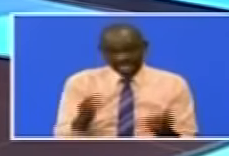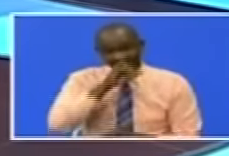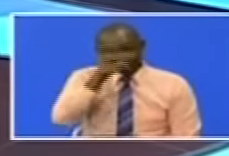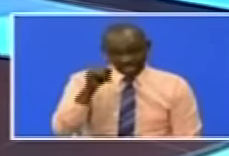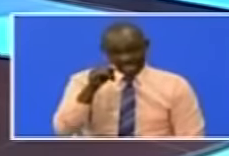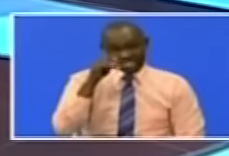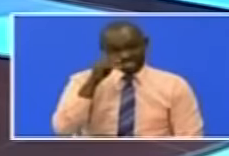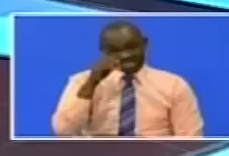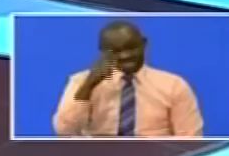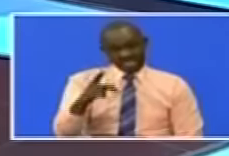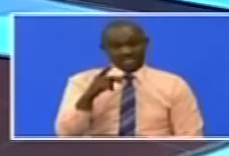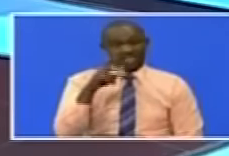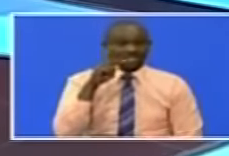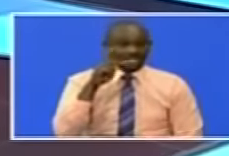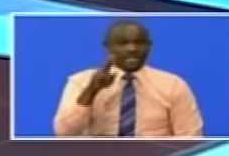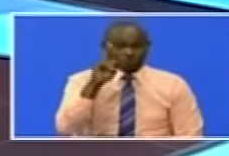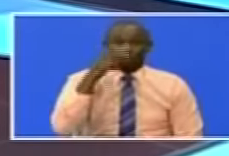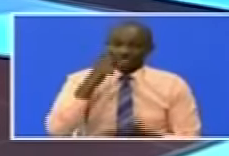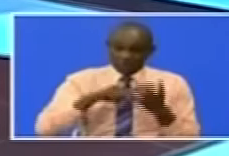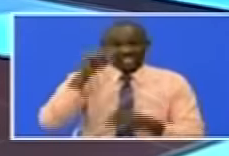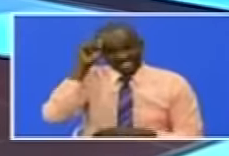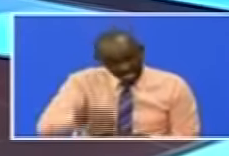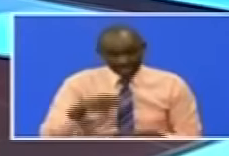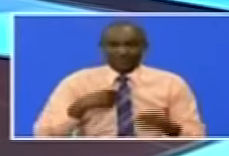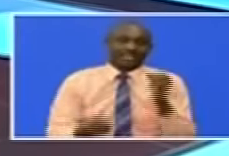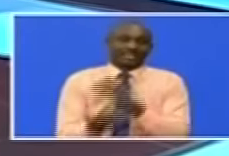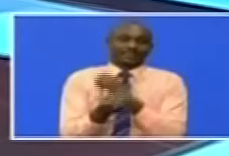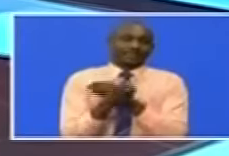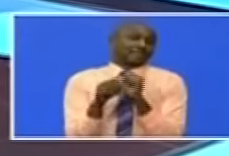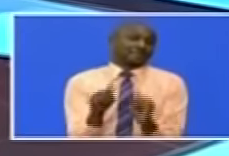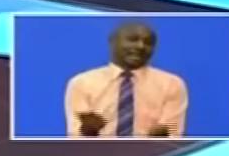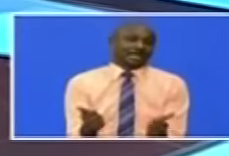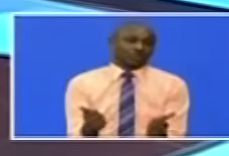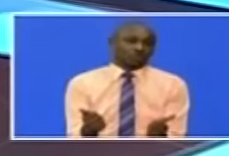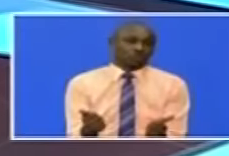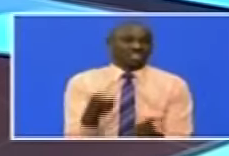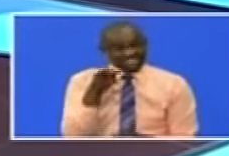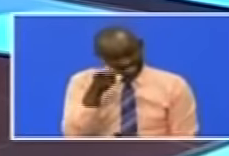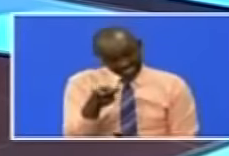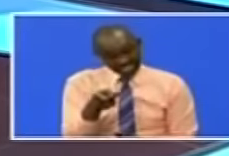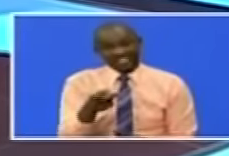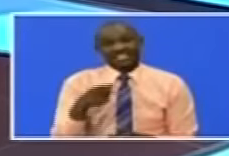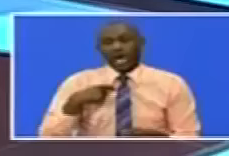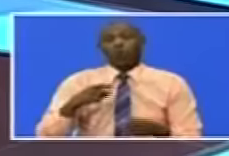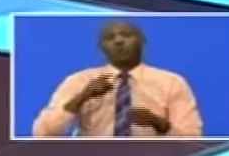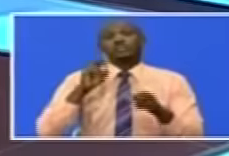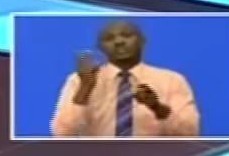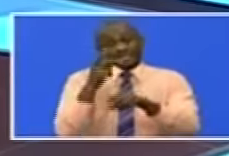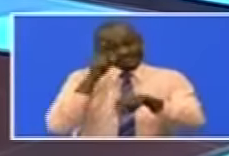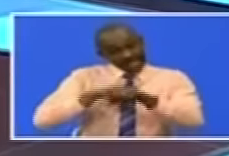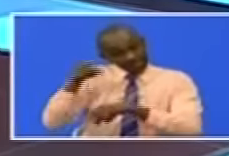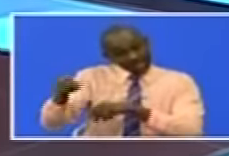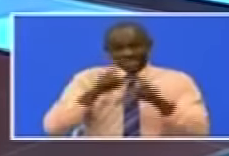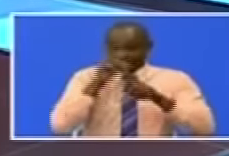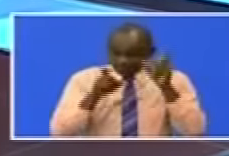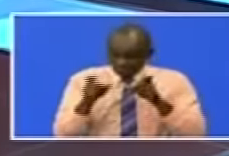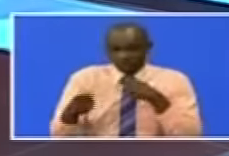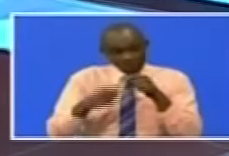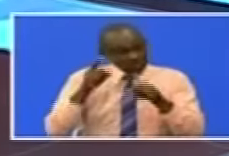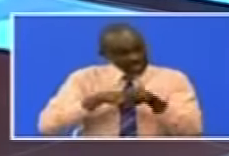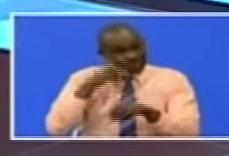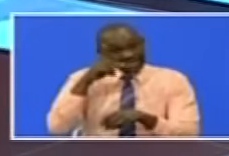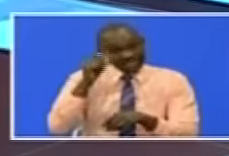Kenyatta, anasema ndio, lakini hajatoa maelezo kwa nini anasema ndio. Hata hivyo, kwenye sehemu ya pili katika muda usio mrefu kwenye KTN